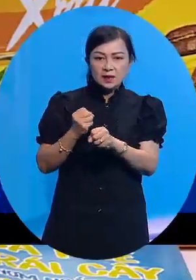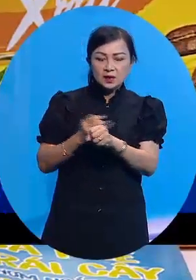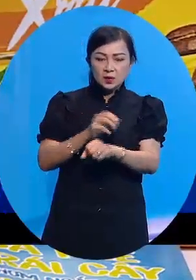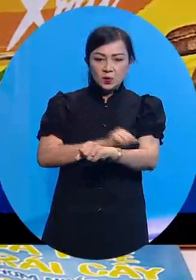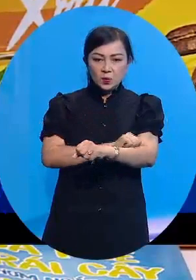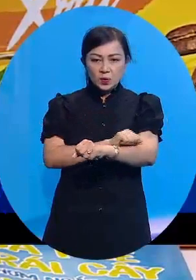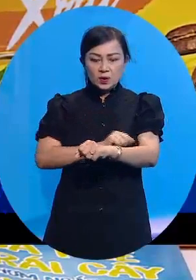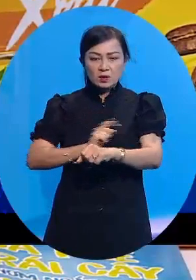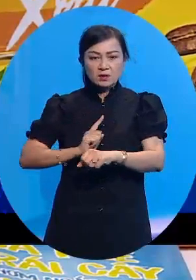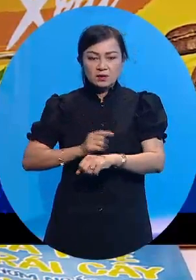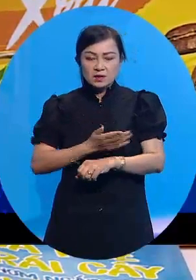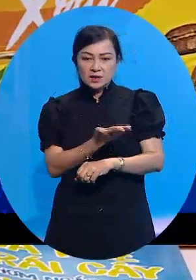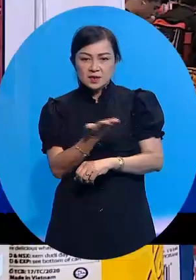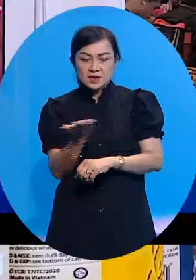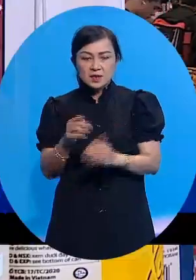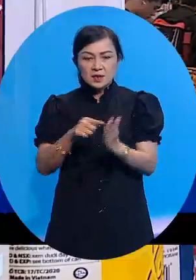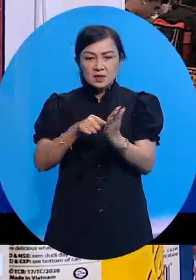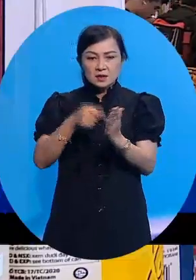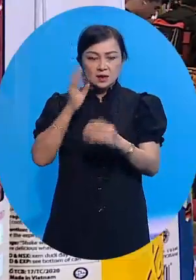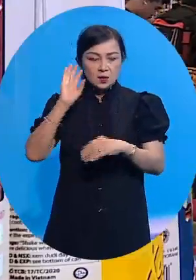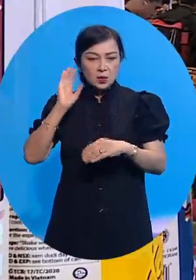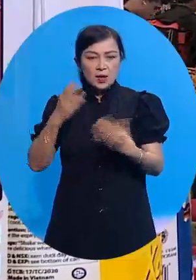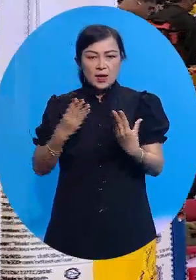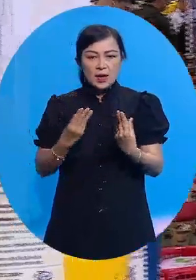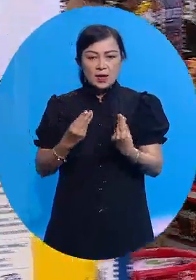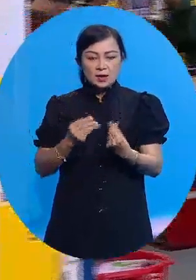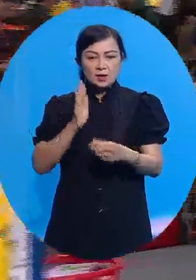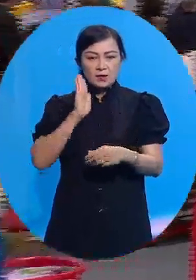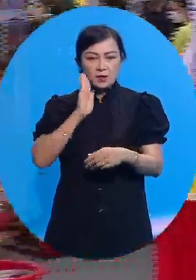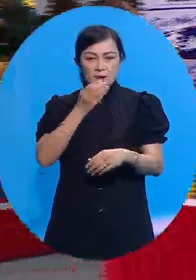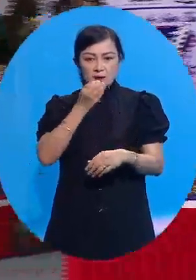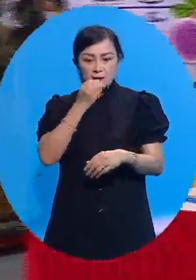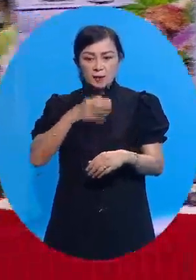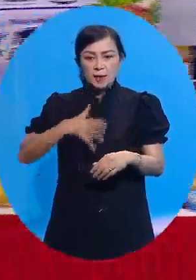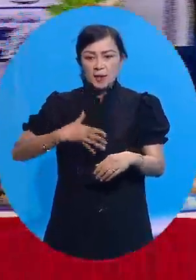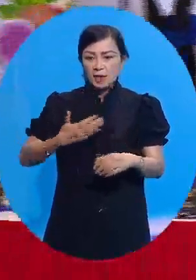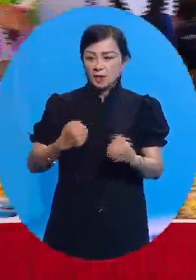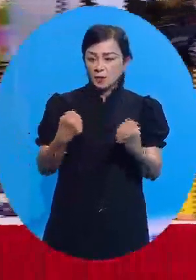liệu có nguồn gốc thiên nhiên, đạt chuẩn quốc tế, an toàn vệ sinh thực phẩm, có lợi cho sức khỏe.